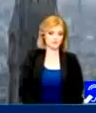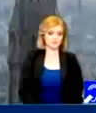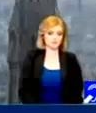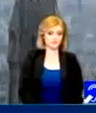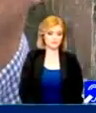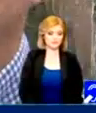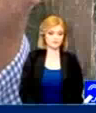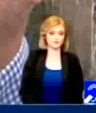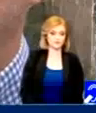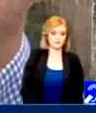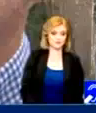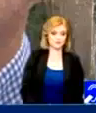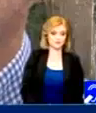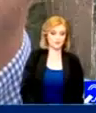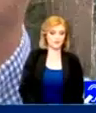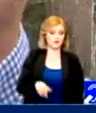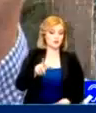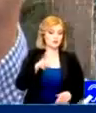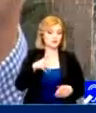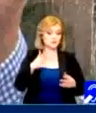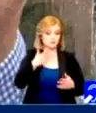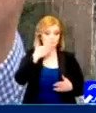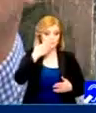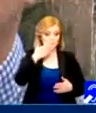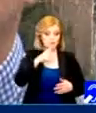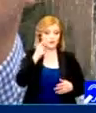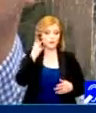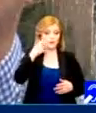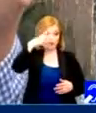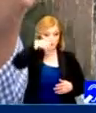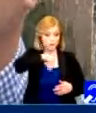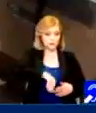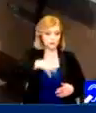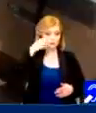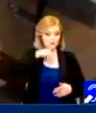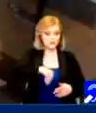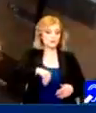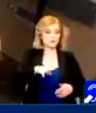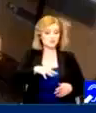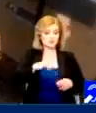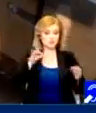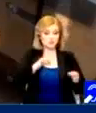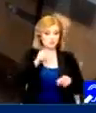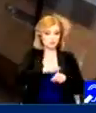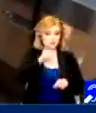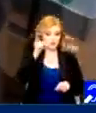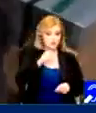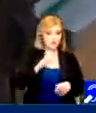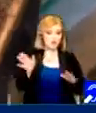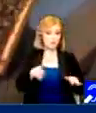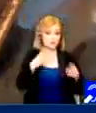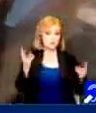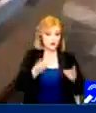reflex de la fumée avec l'abeille est qu'elle se gorge de miel et donc elle est plus calme. Imediat după incendiu, Nicola